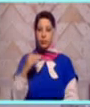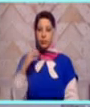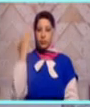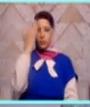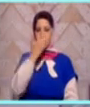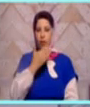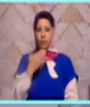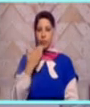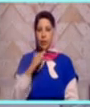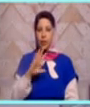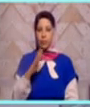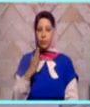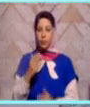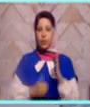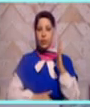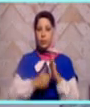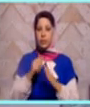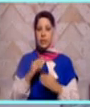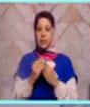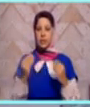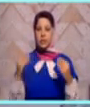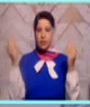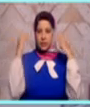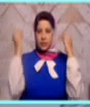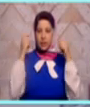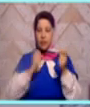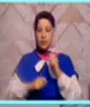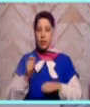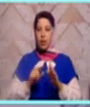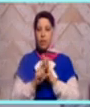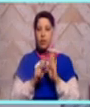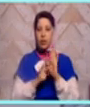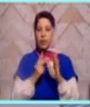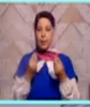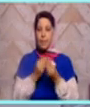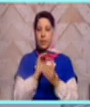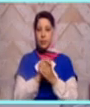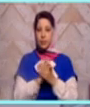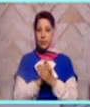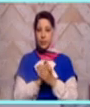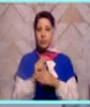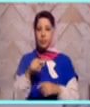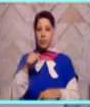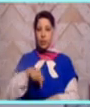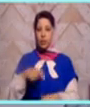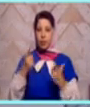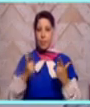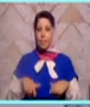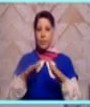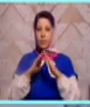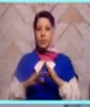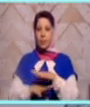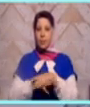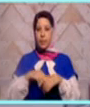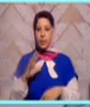هل هناك كليات جديدة للذكاء الاصطناعي؟ ده هنعرفه في فقرتنا الثانية النهاردة مع عاطف كامل. أما أنا فأصحابكم في مصر بيحصل فيها إيه